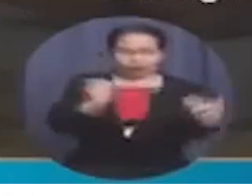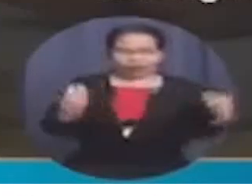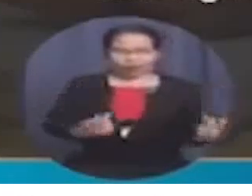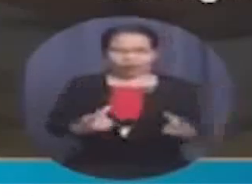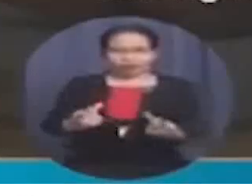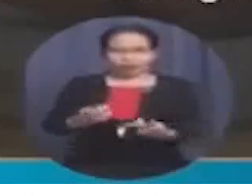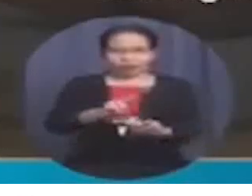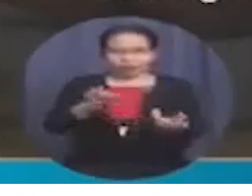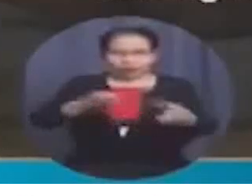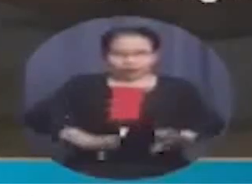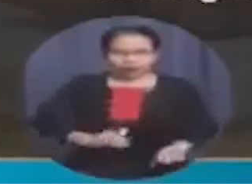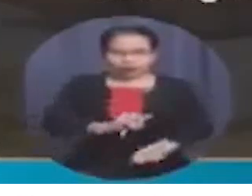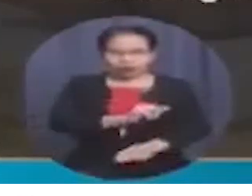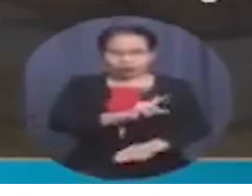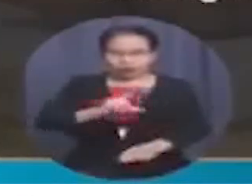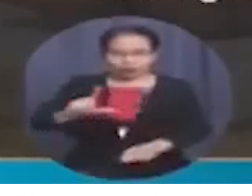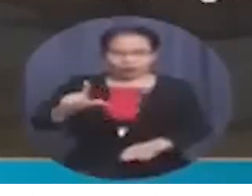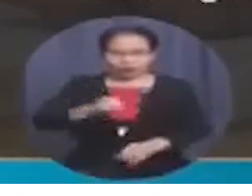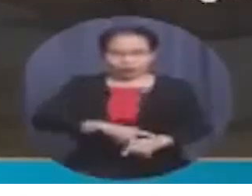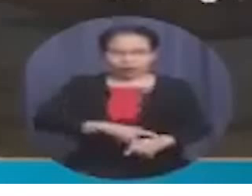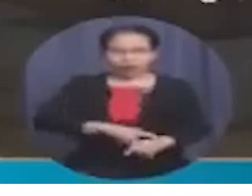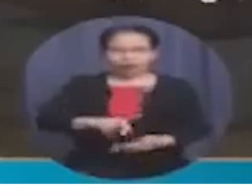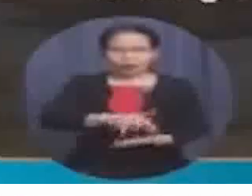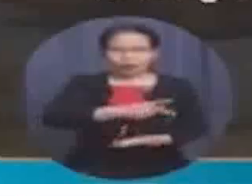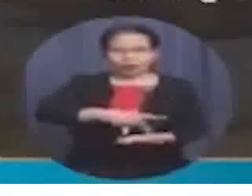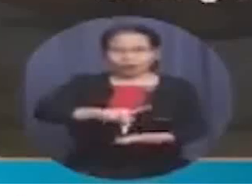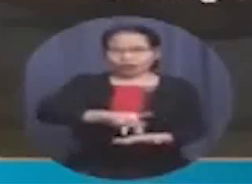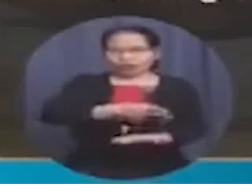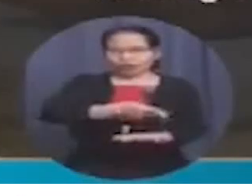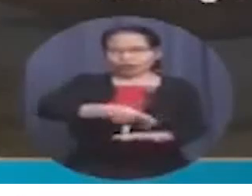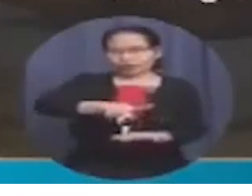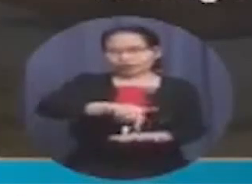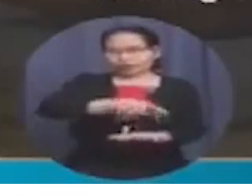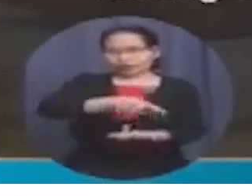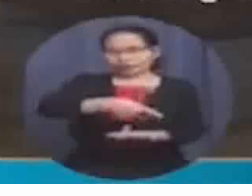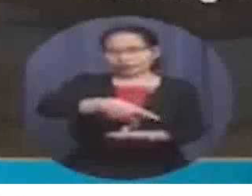yan. Nasa pasyon din yan eh. Sabi nung pasyon,